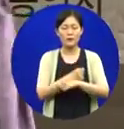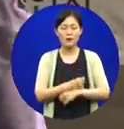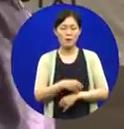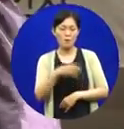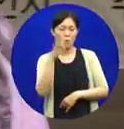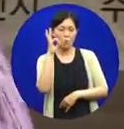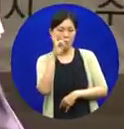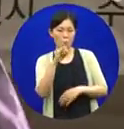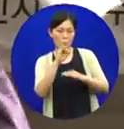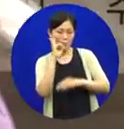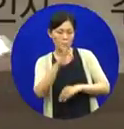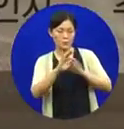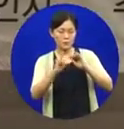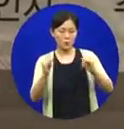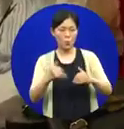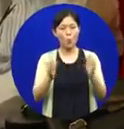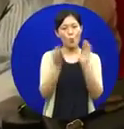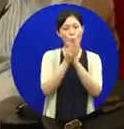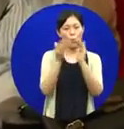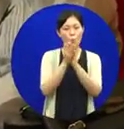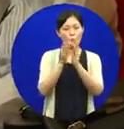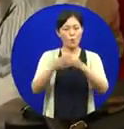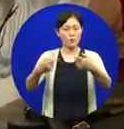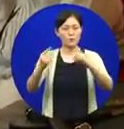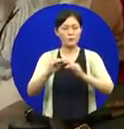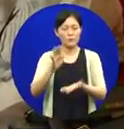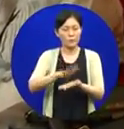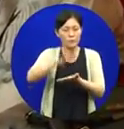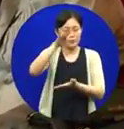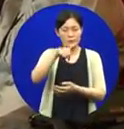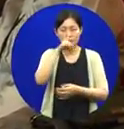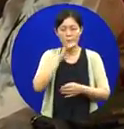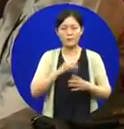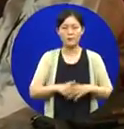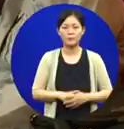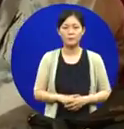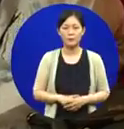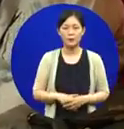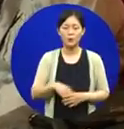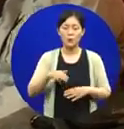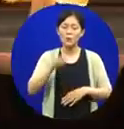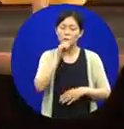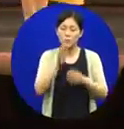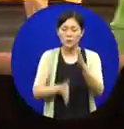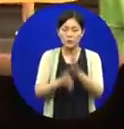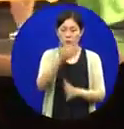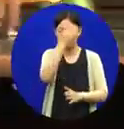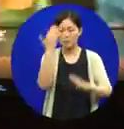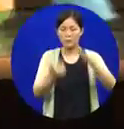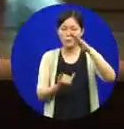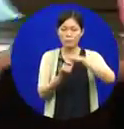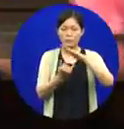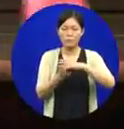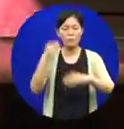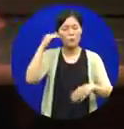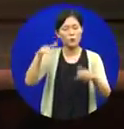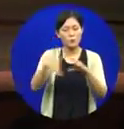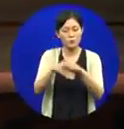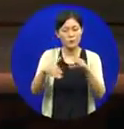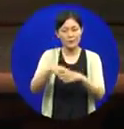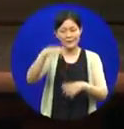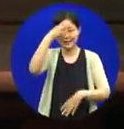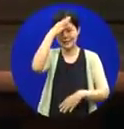경연장은 지켜보는 관객들의 시선과 호응도 참가자들만큼이나 뜨거웠습니다. 우리 시 청소년들의 문화적